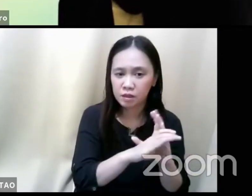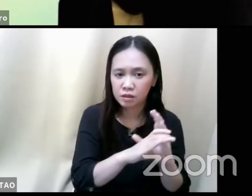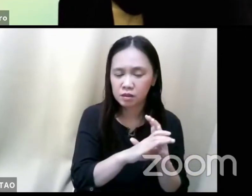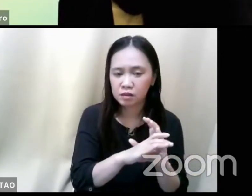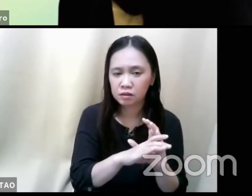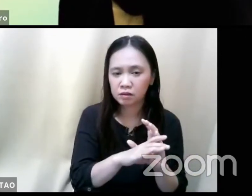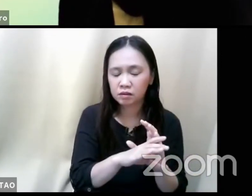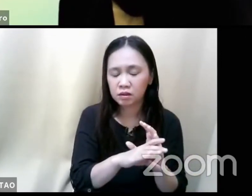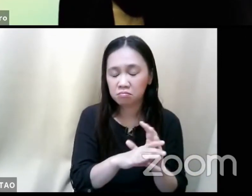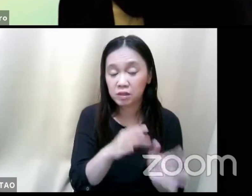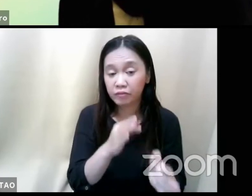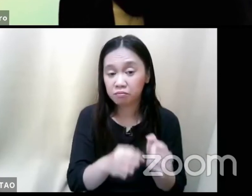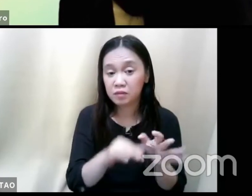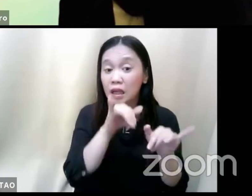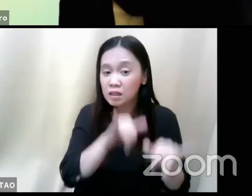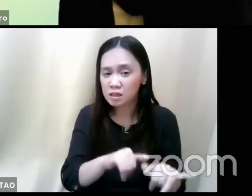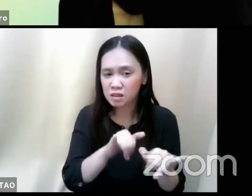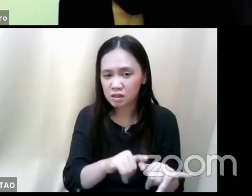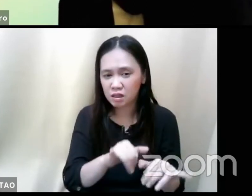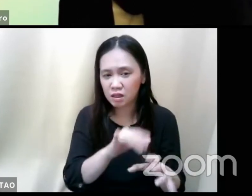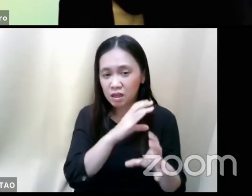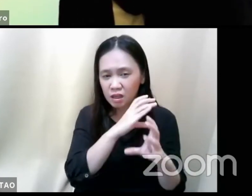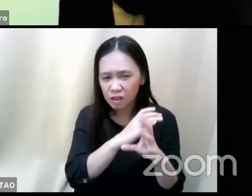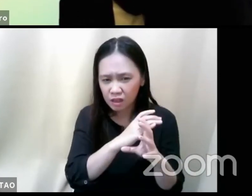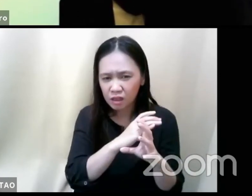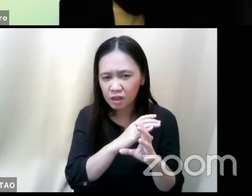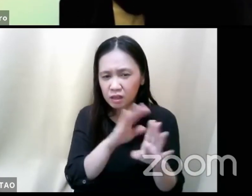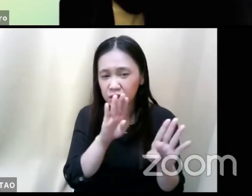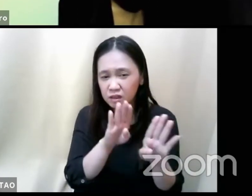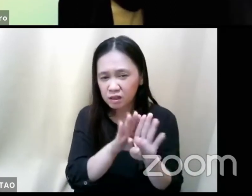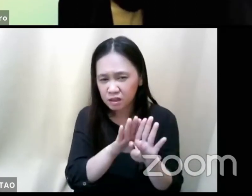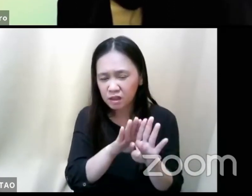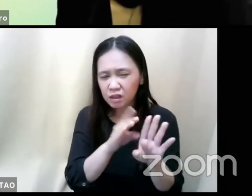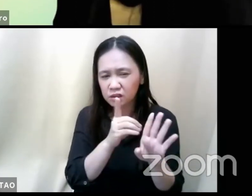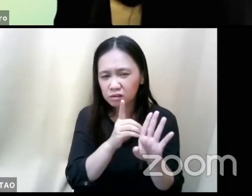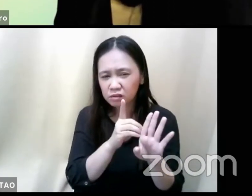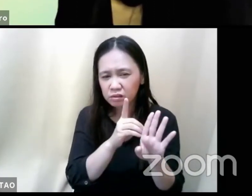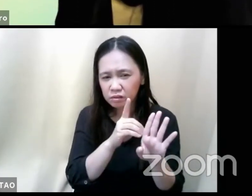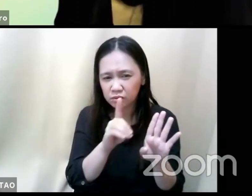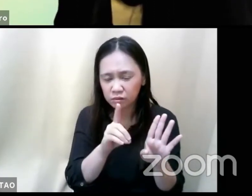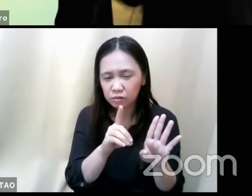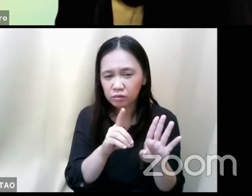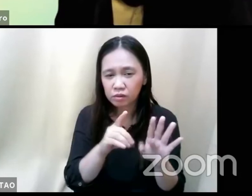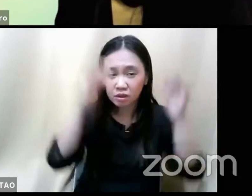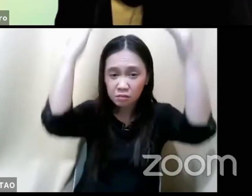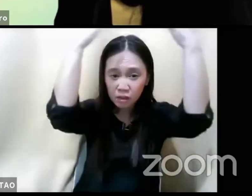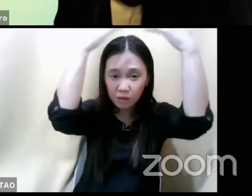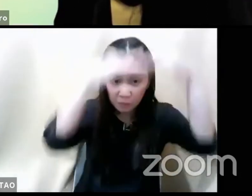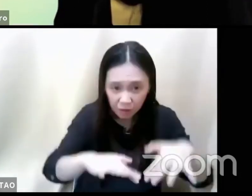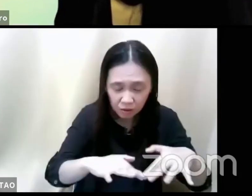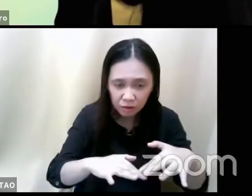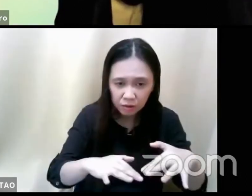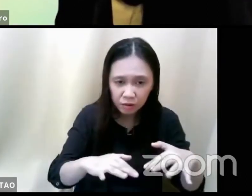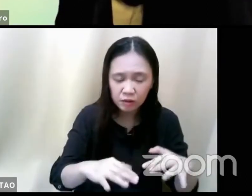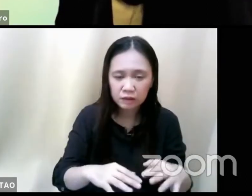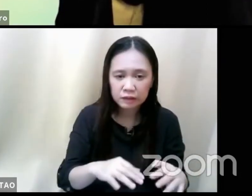ka sa loob, nakasarado pa yung pintuan ng sasakyan at may bumagsak, may ipit ka na po sa loob. At least open yung